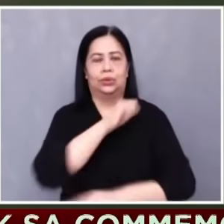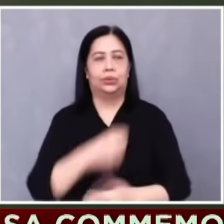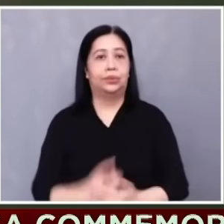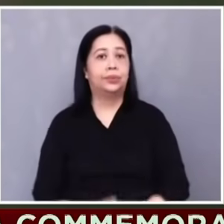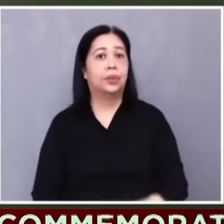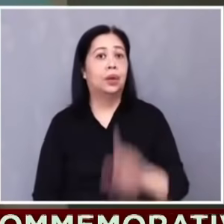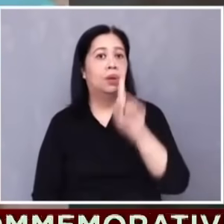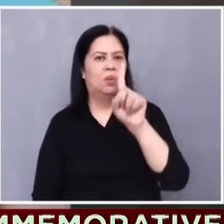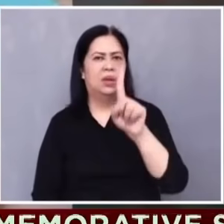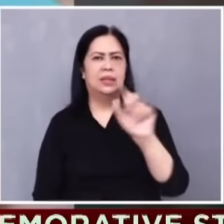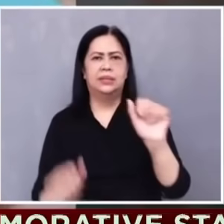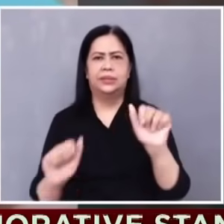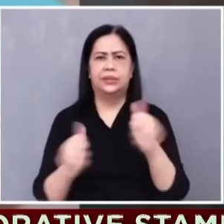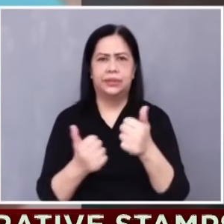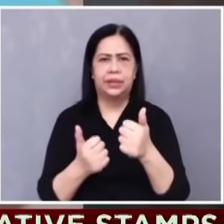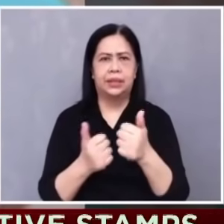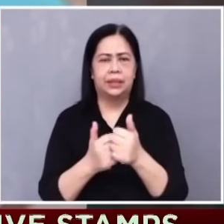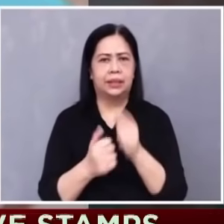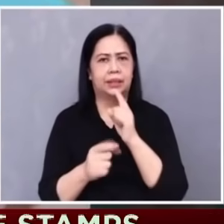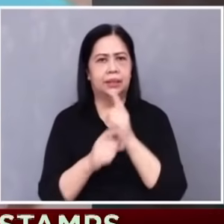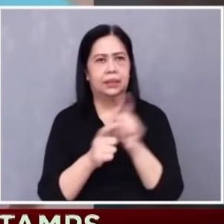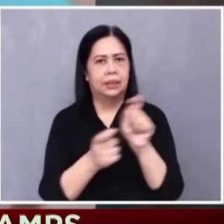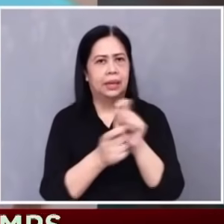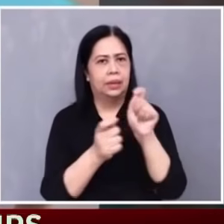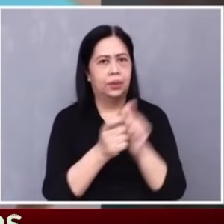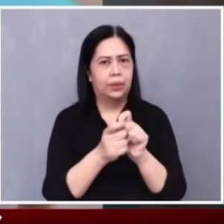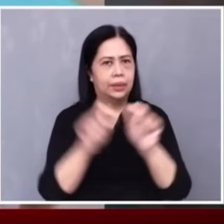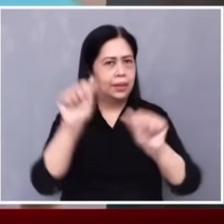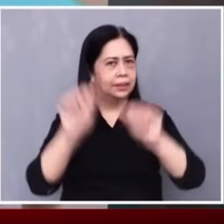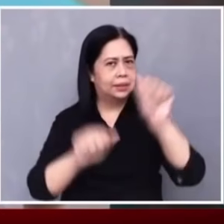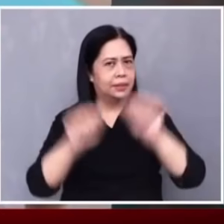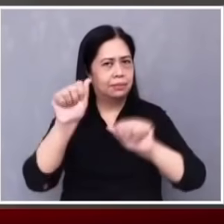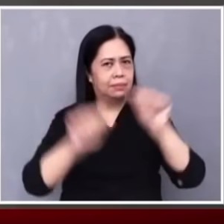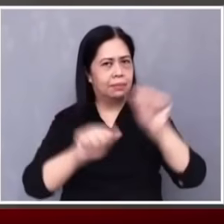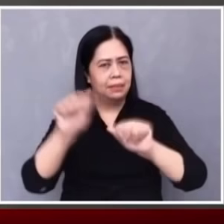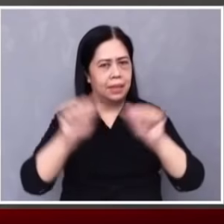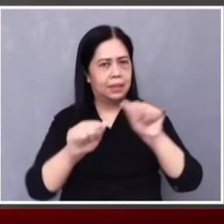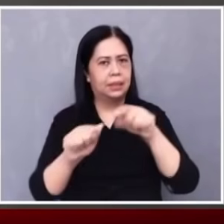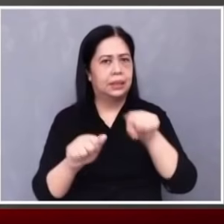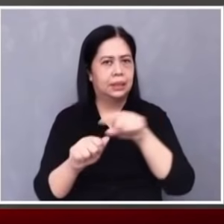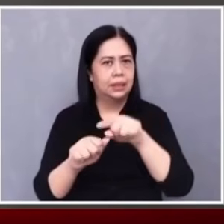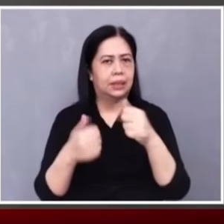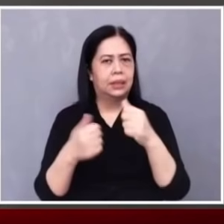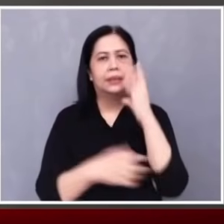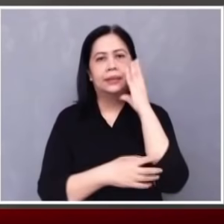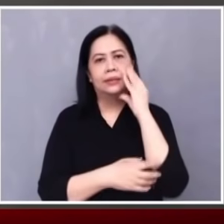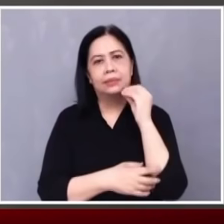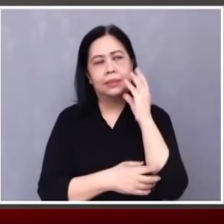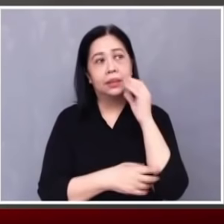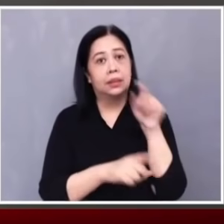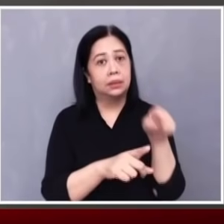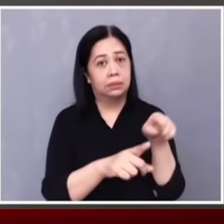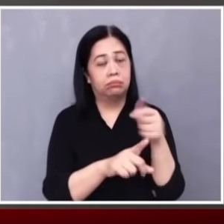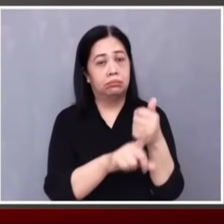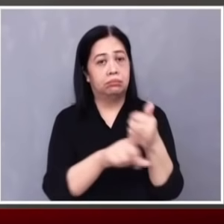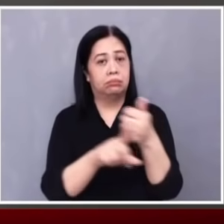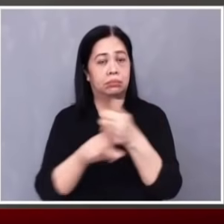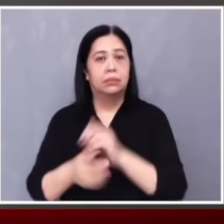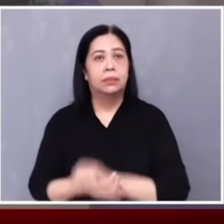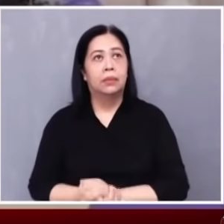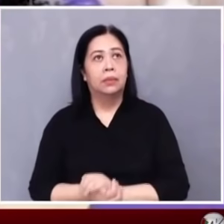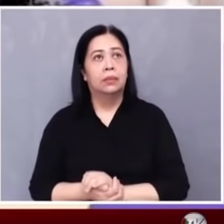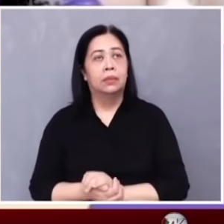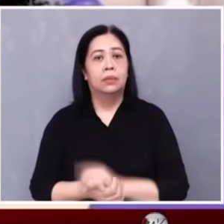course, is accurate assessment of the experience itself, no? Kasi true, we